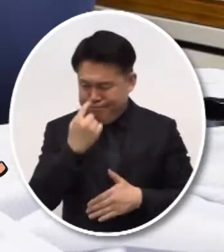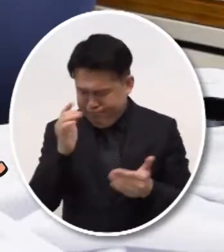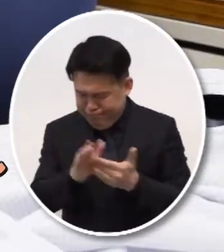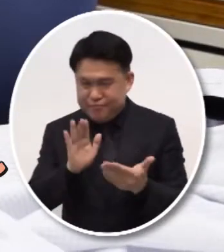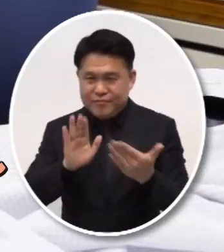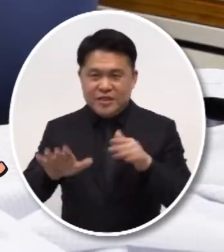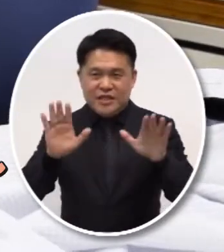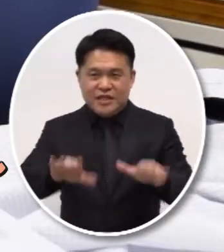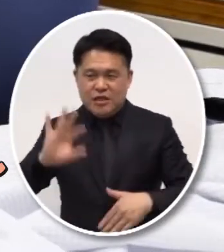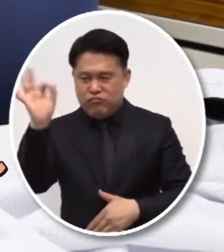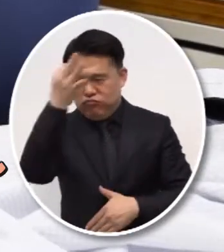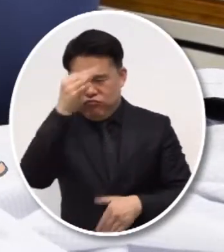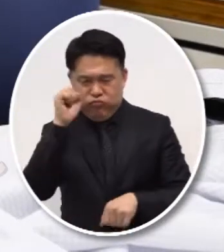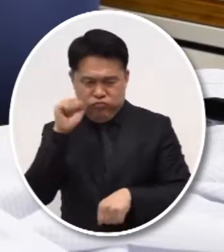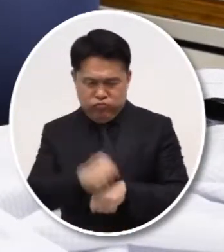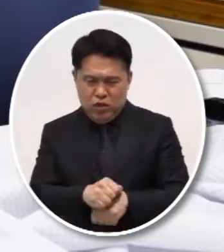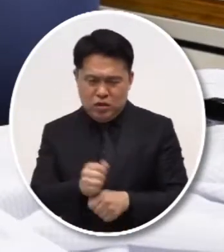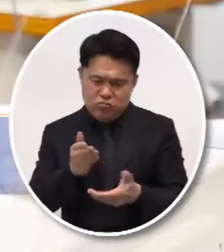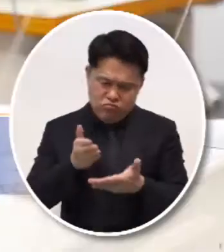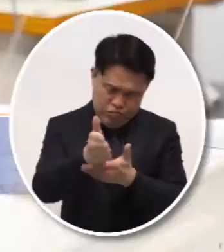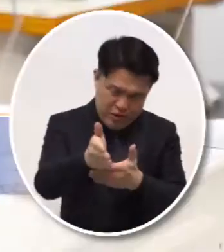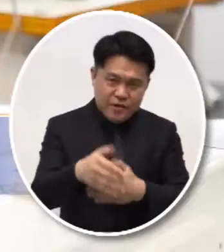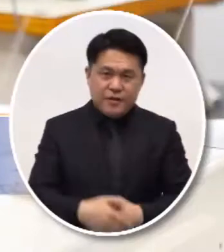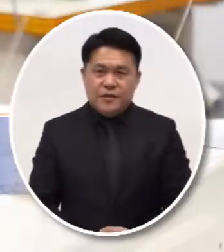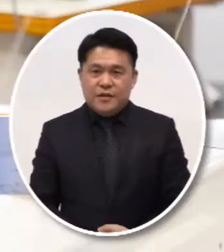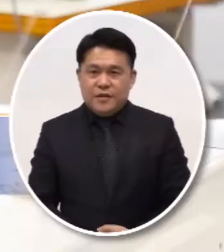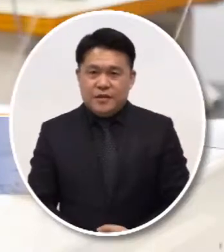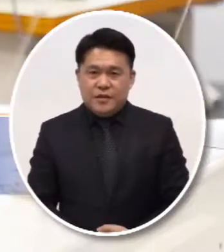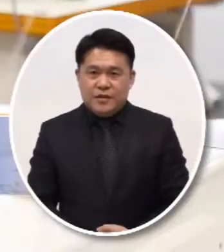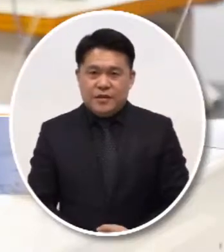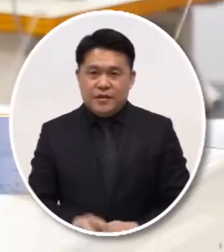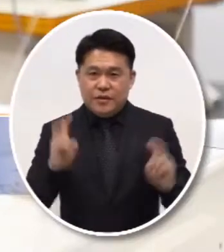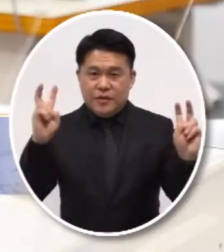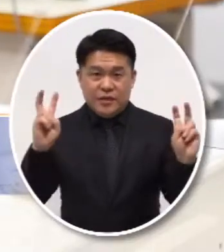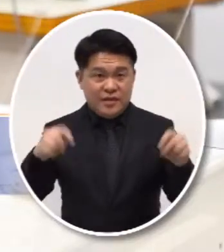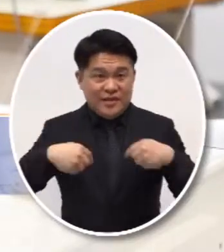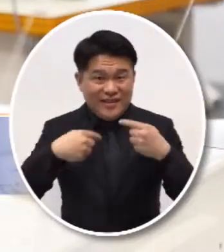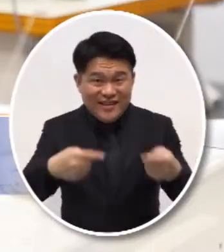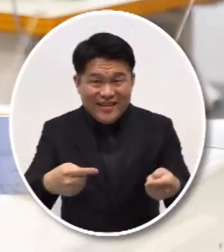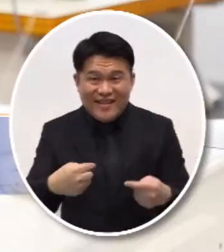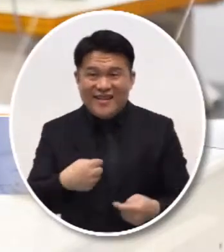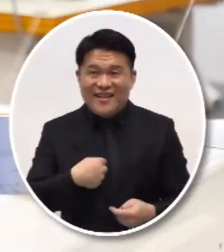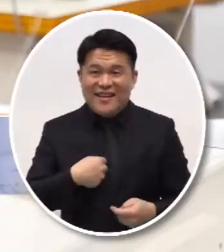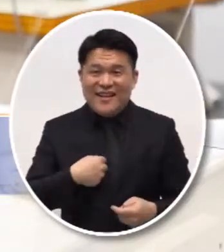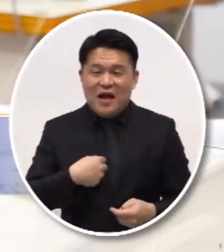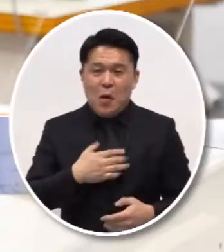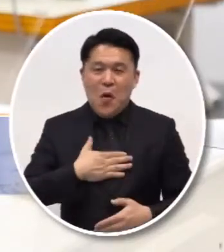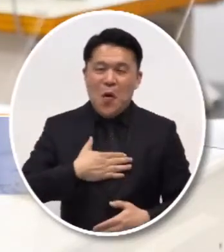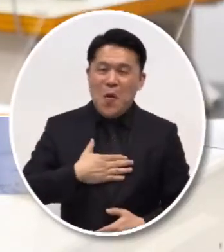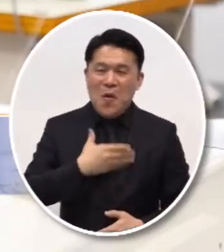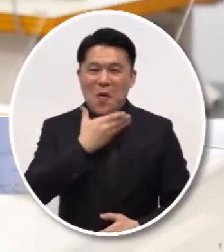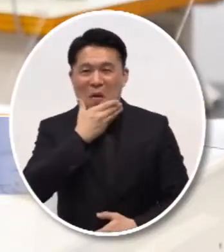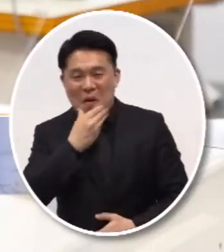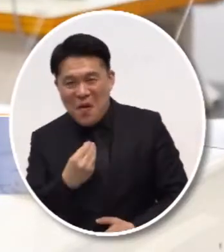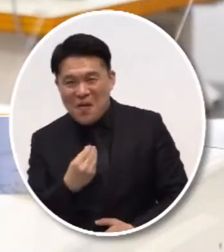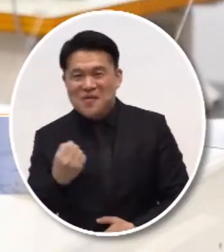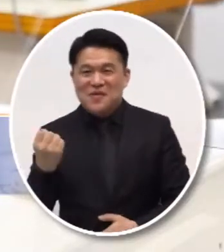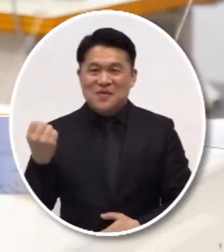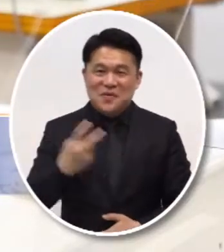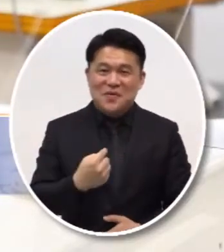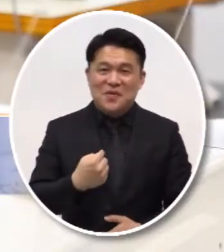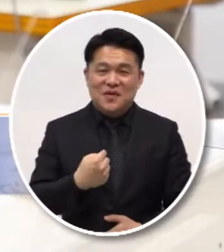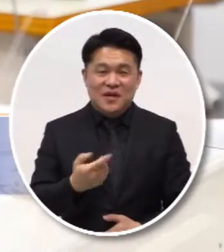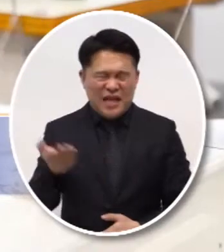받고 지금은 재봉 전문가가 됐습니다. 출근한다는 것 자체만도 저에게는 상당히 큰 행복이고, 그리고